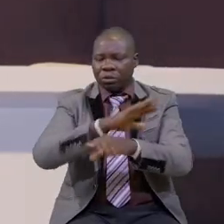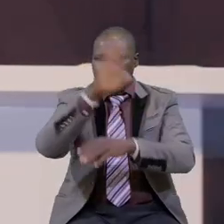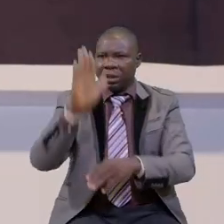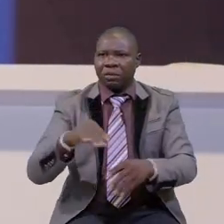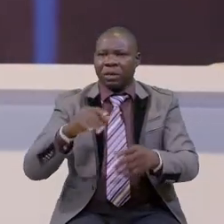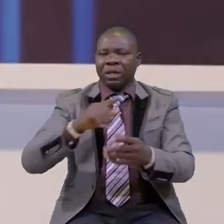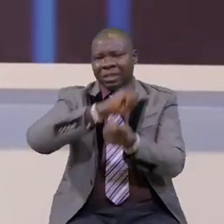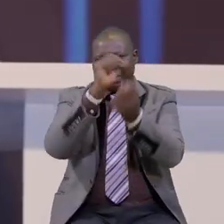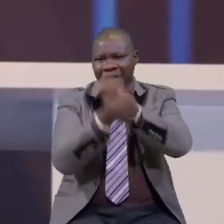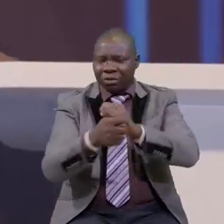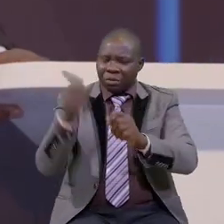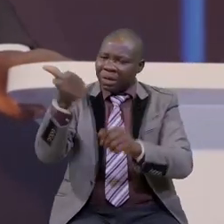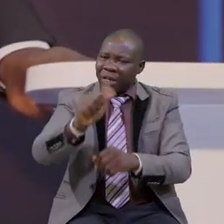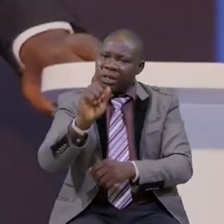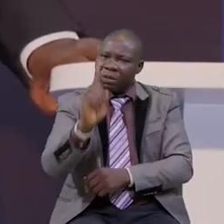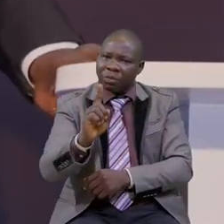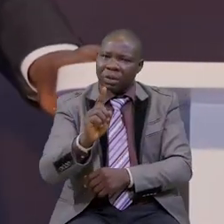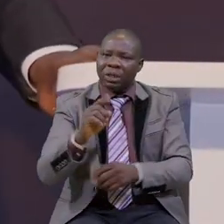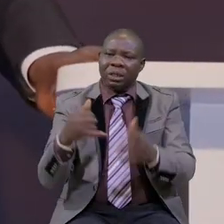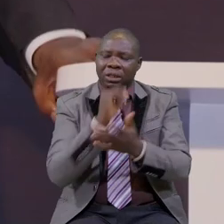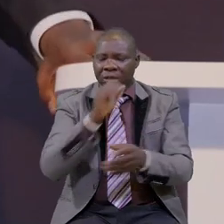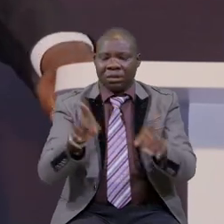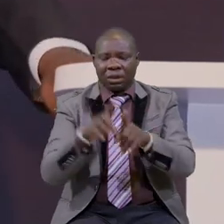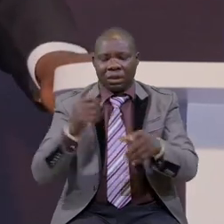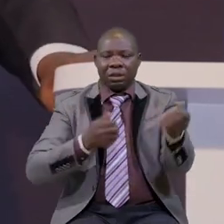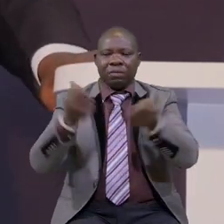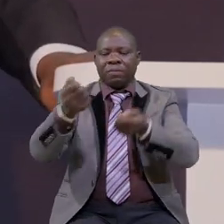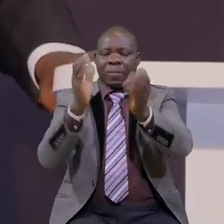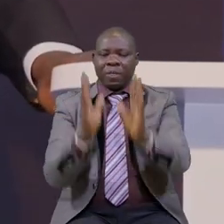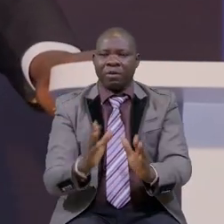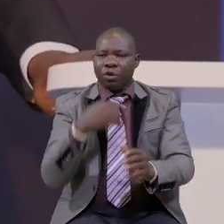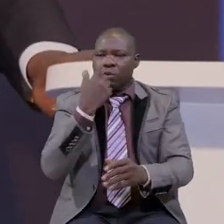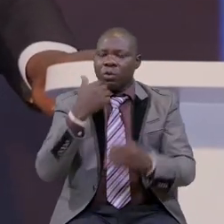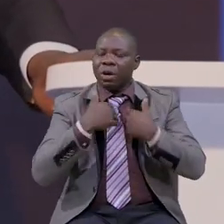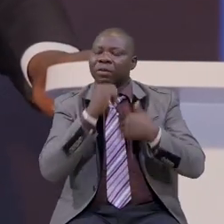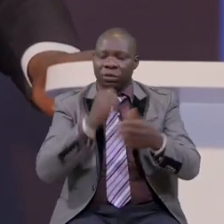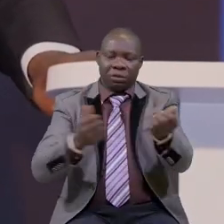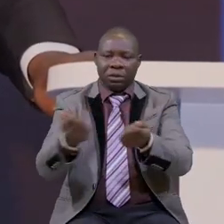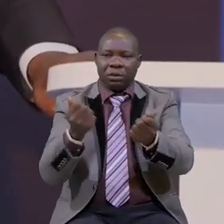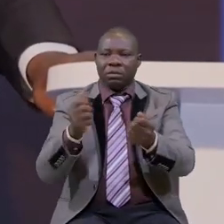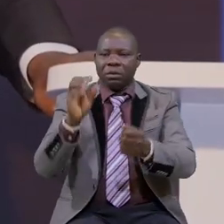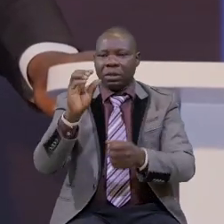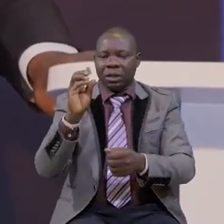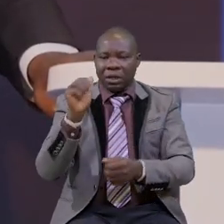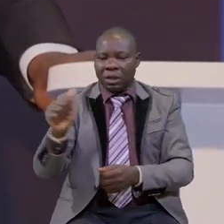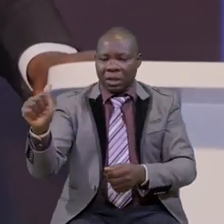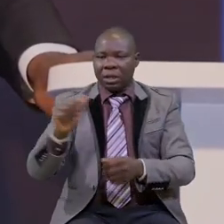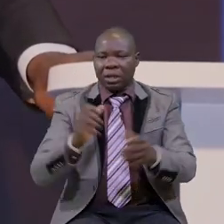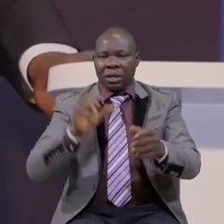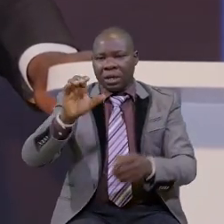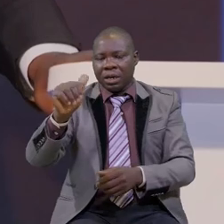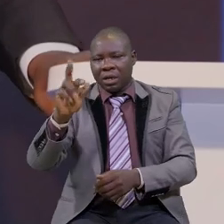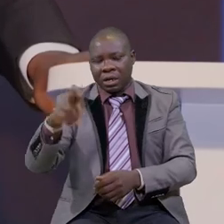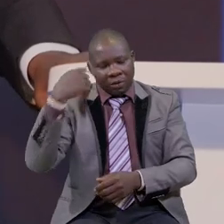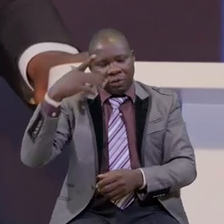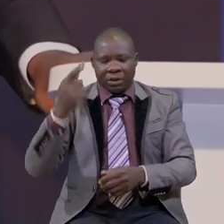personne, tu ne transformes personne. C'est comme un chauffeur qui n'a jamais conduit un véhicule